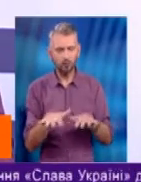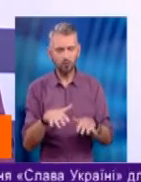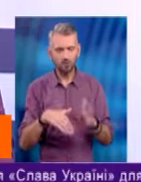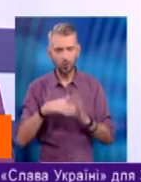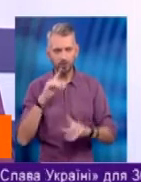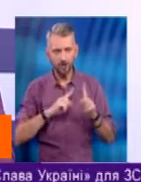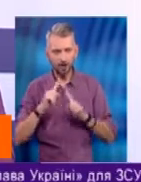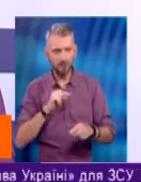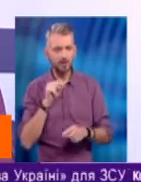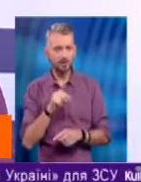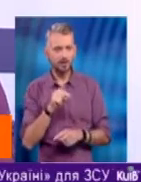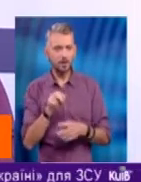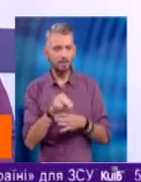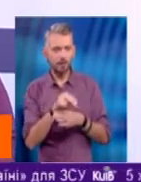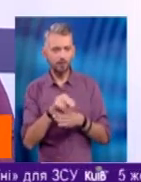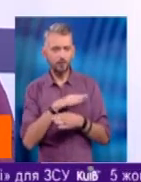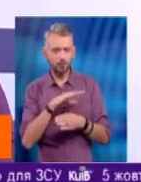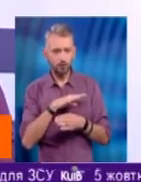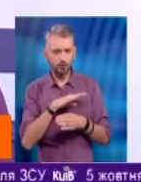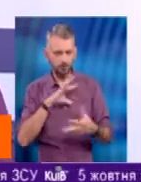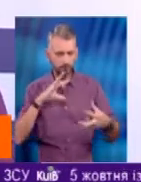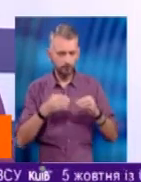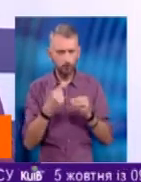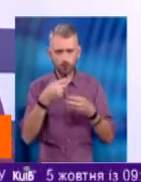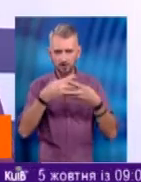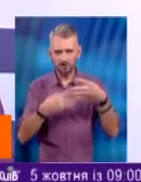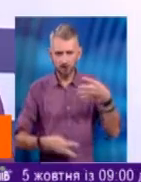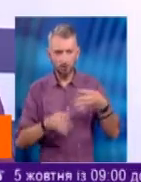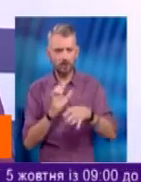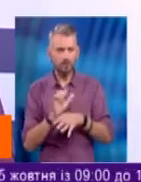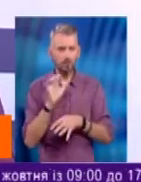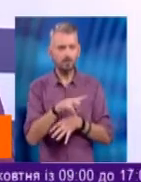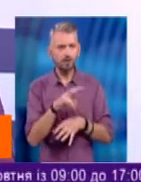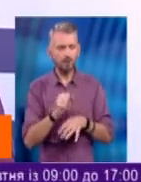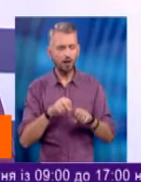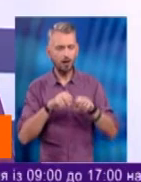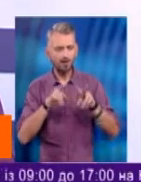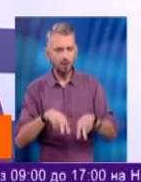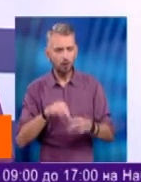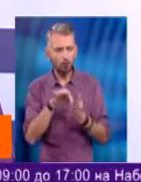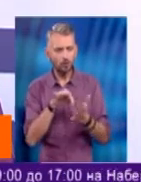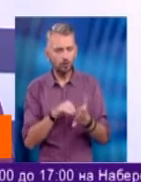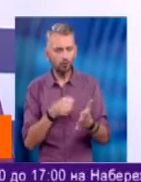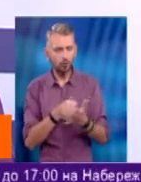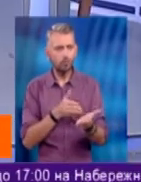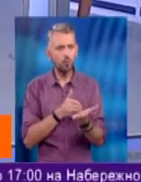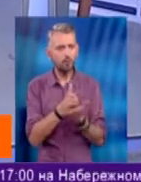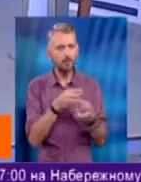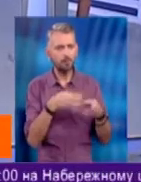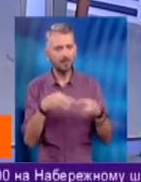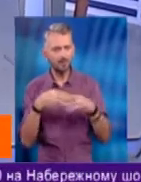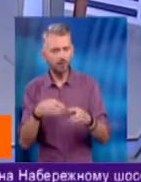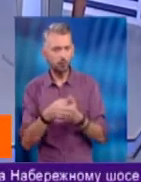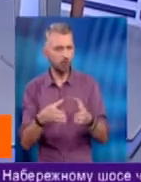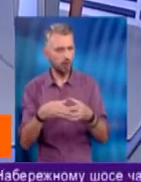ці, скажімо, правки були сформовані в один список і відправлені на експертну оцінку саме до профільних міністерств і до